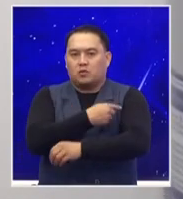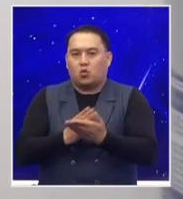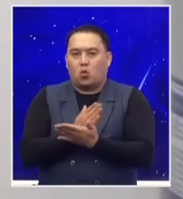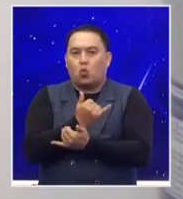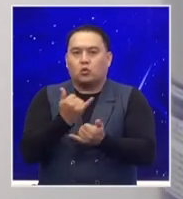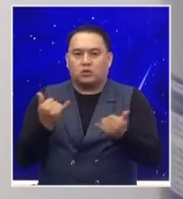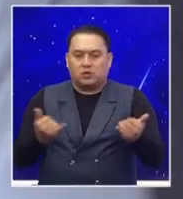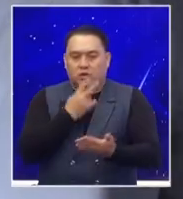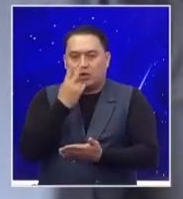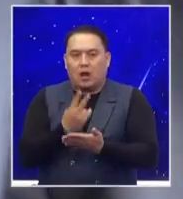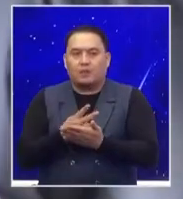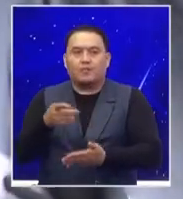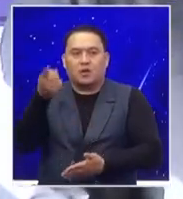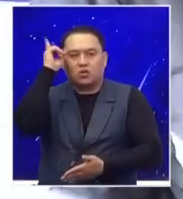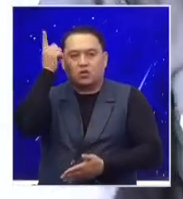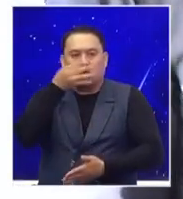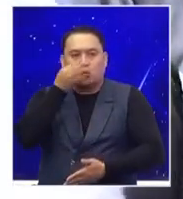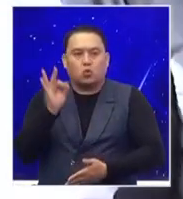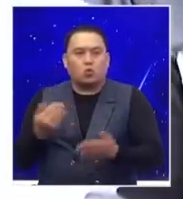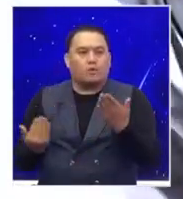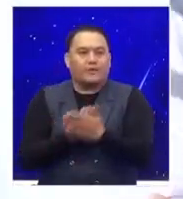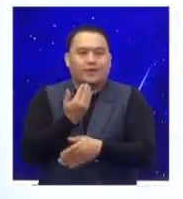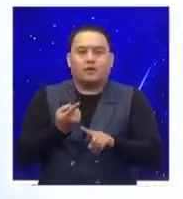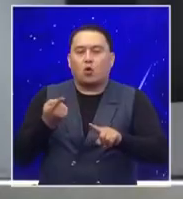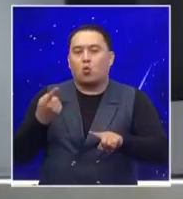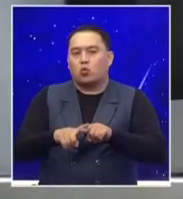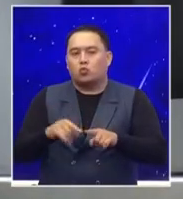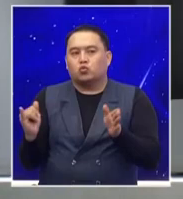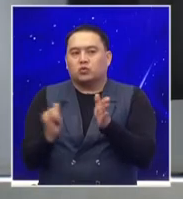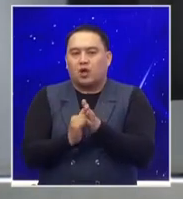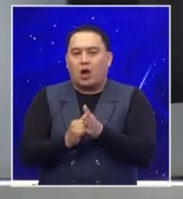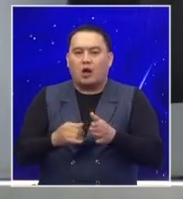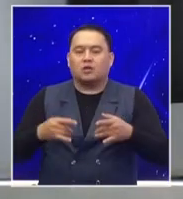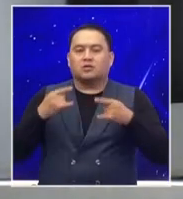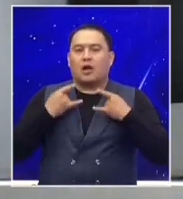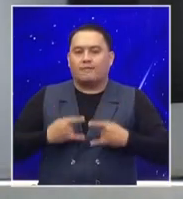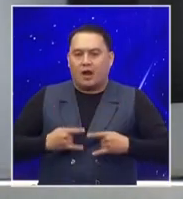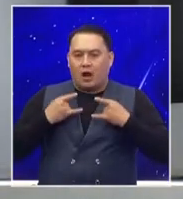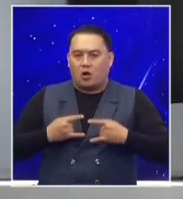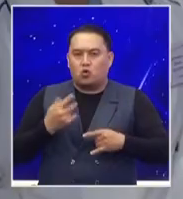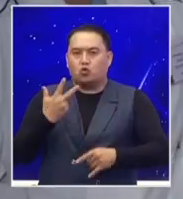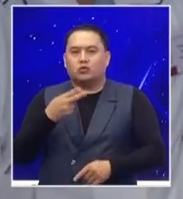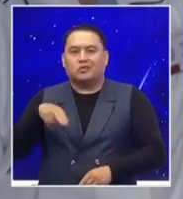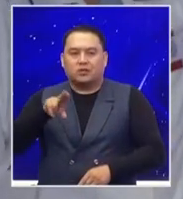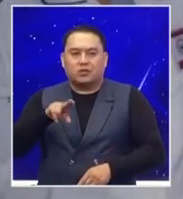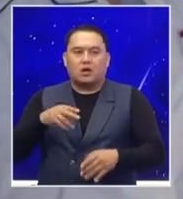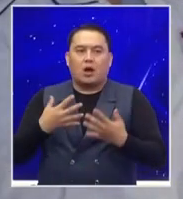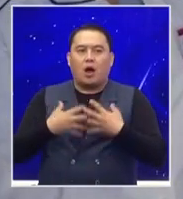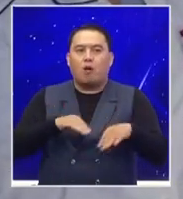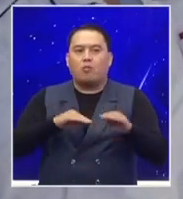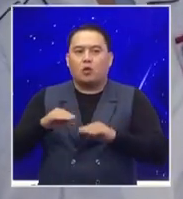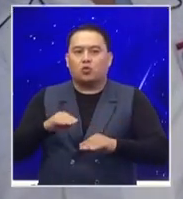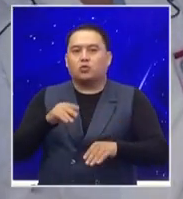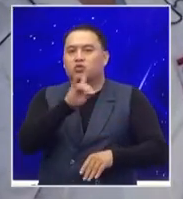түрі көрсетіледі. Немістің жаңа заманауи қондырғылары орнатылған. Ультрадыбыстық зерттеу жасайтын 3D аппараты,